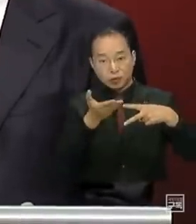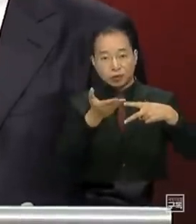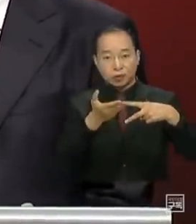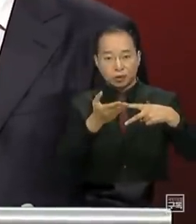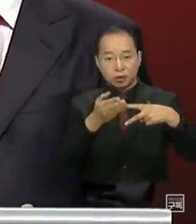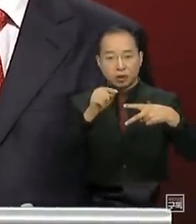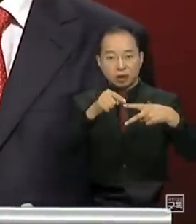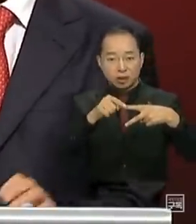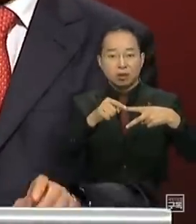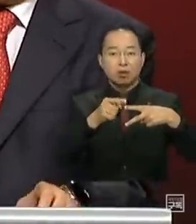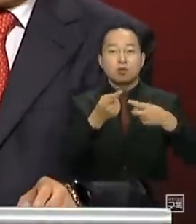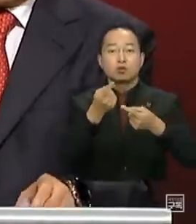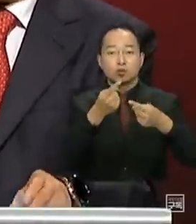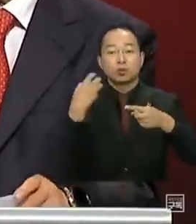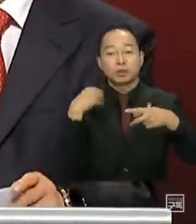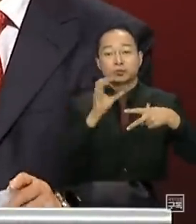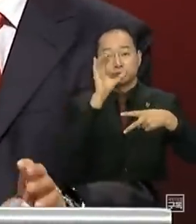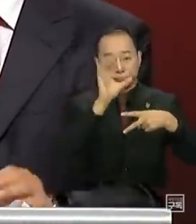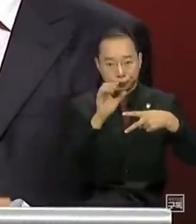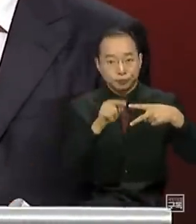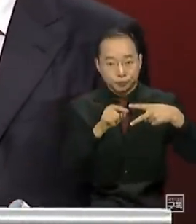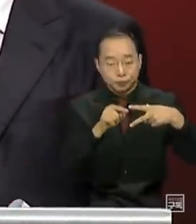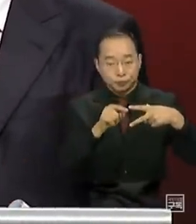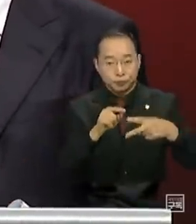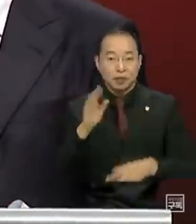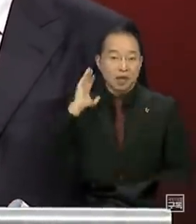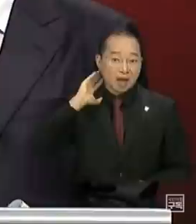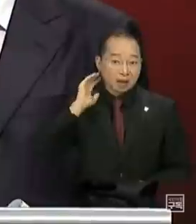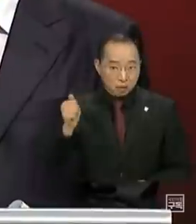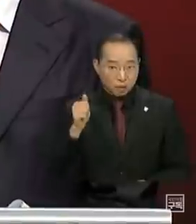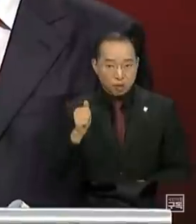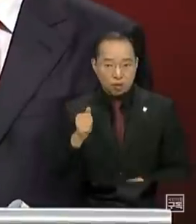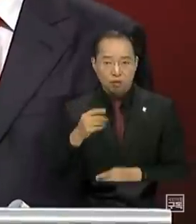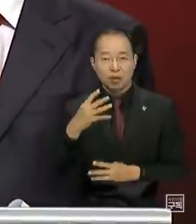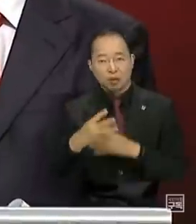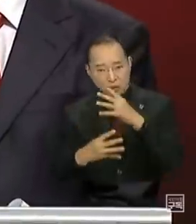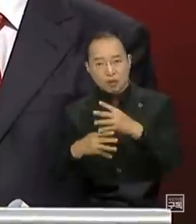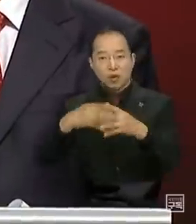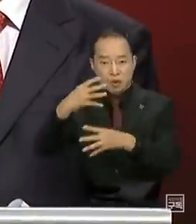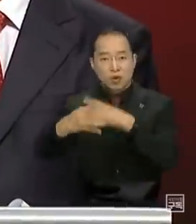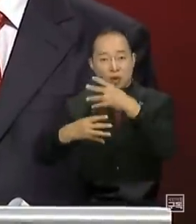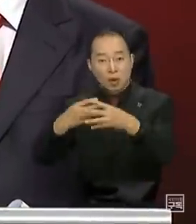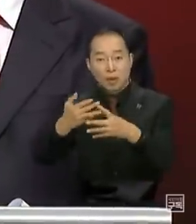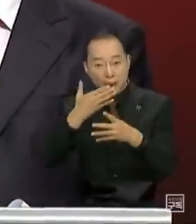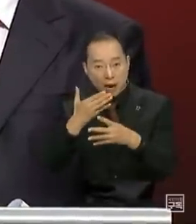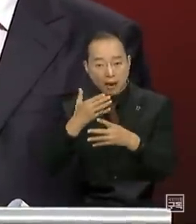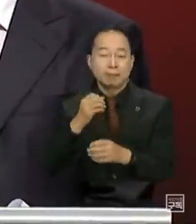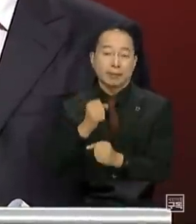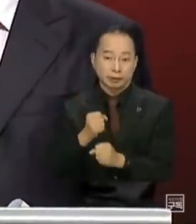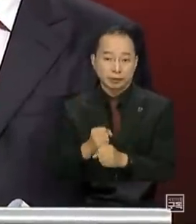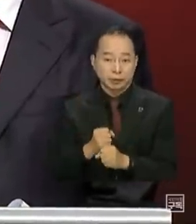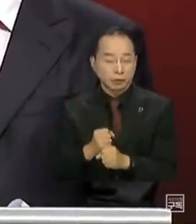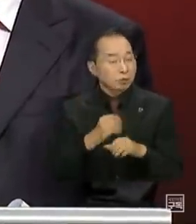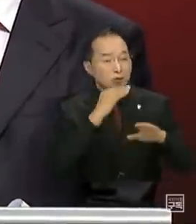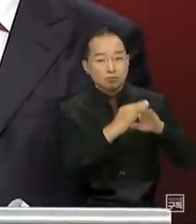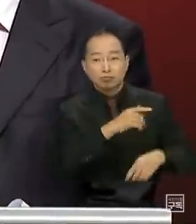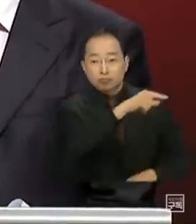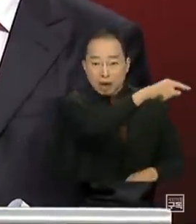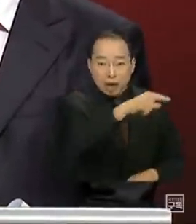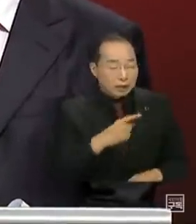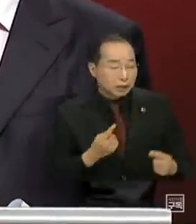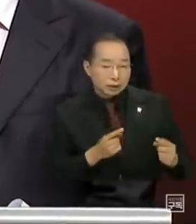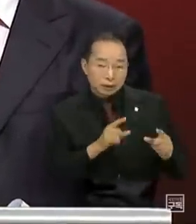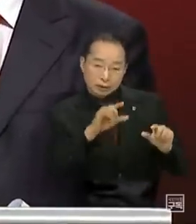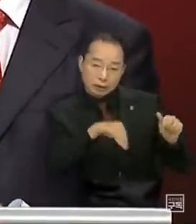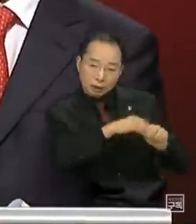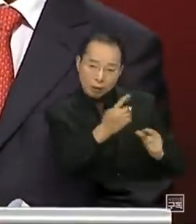주고 그렇게 해서 대통령 중임제로 또 바꿔서 남북의 상황에 대응을 하도록